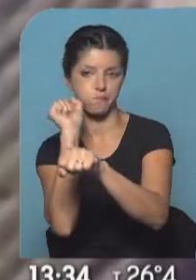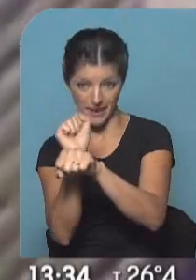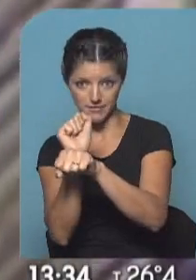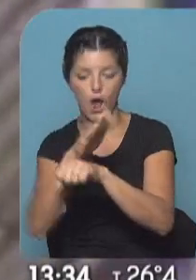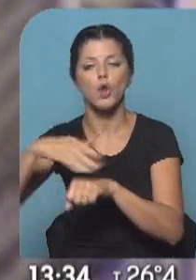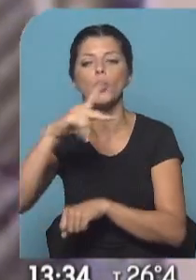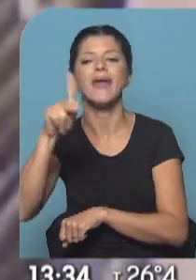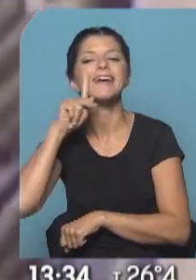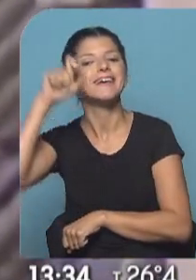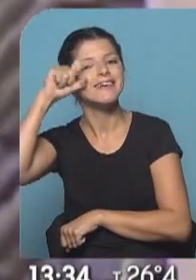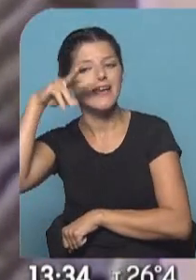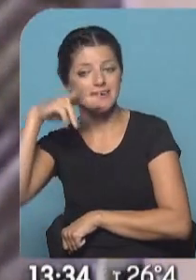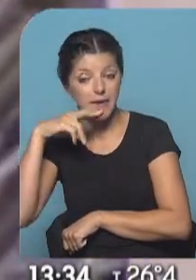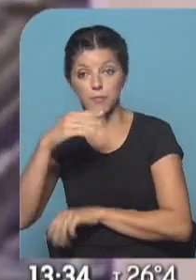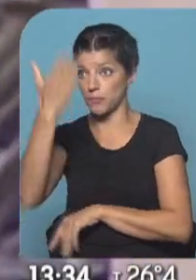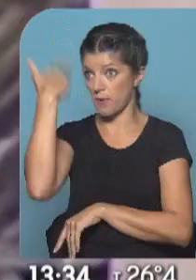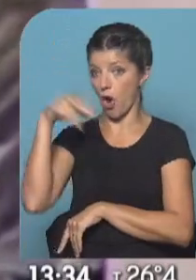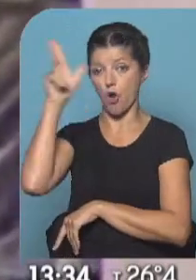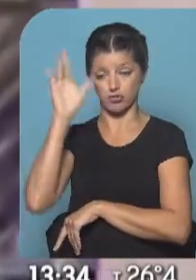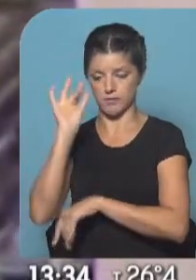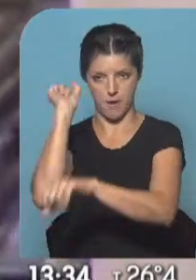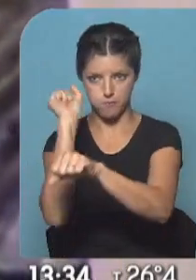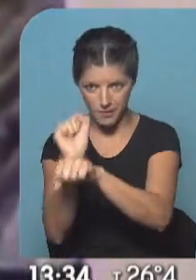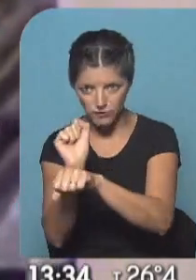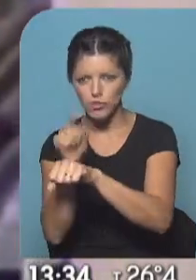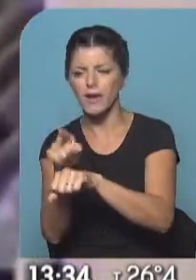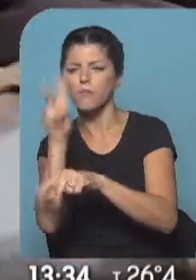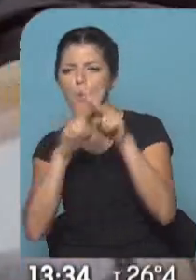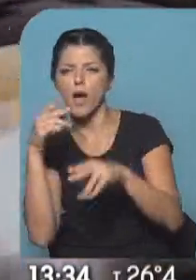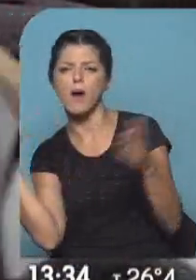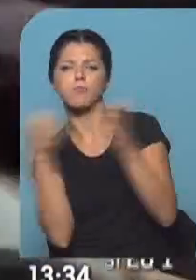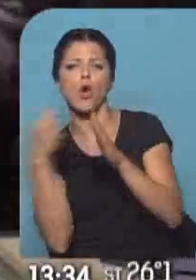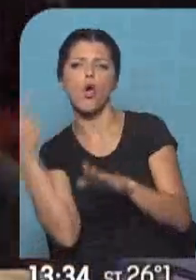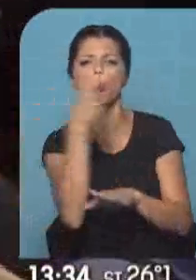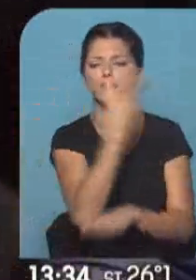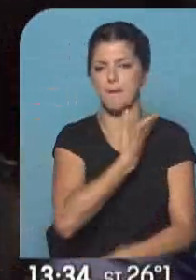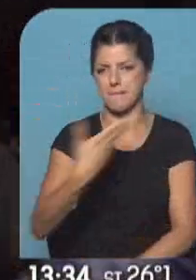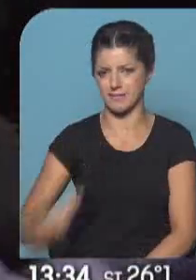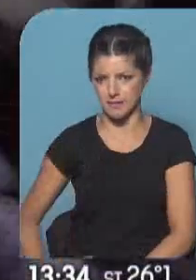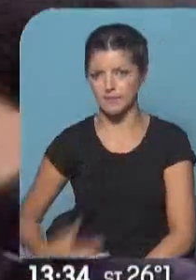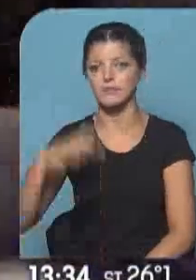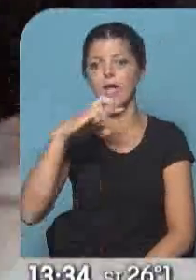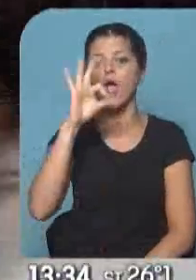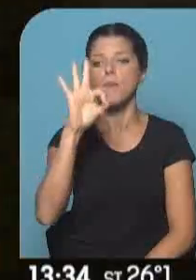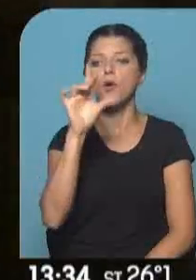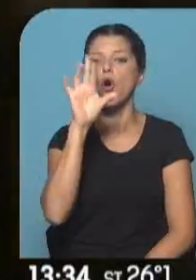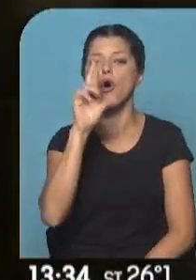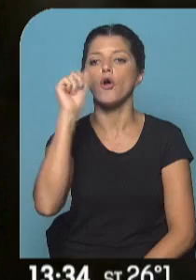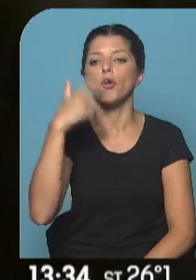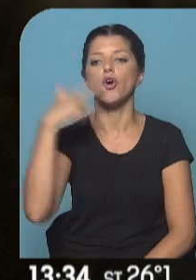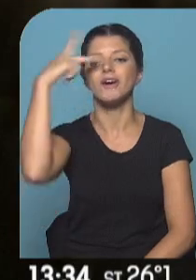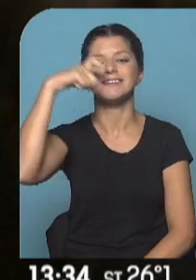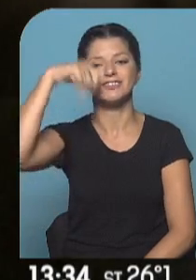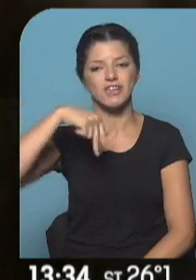8 de diciembre pasado, acusado de intentar derrocar al presidente de Ucrania, Petro Poroshenko. Застосування